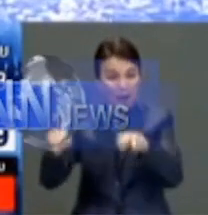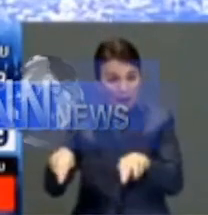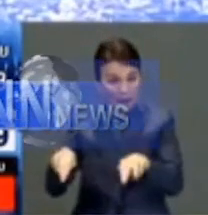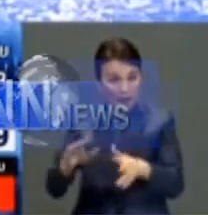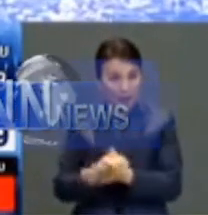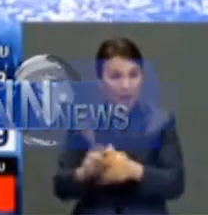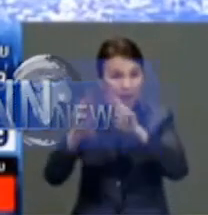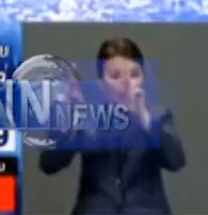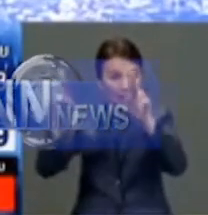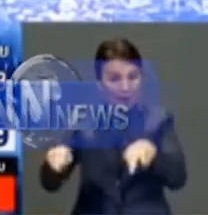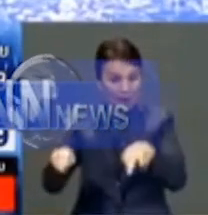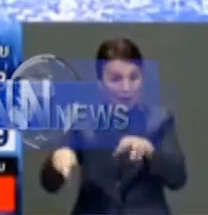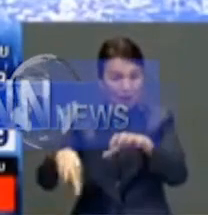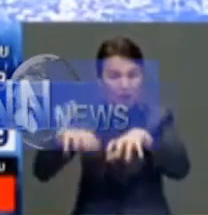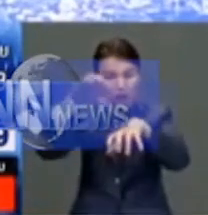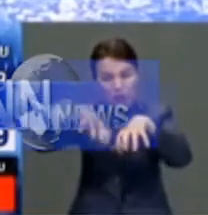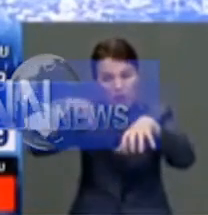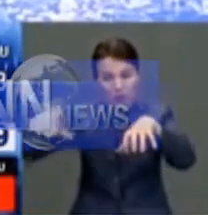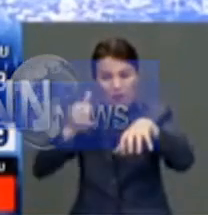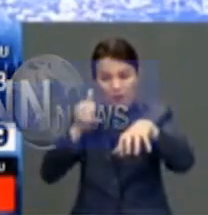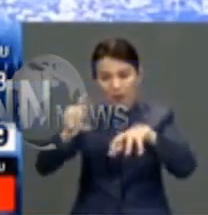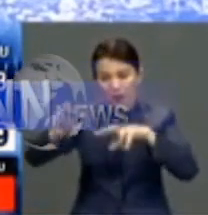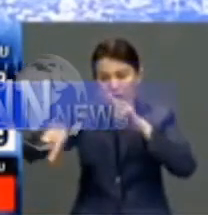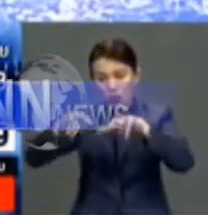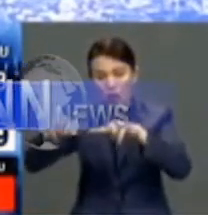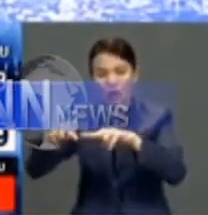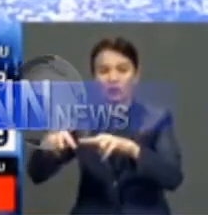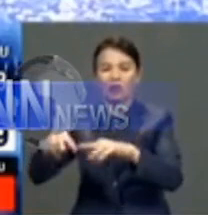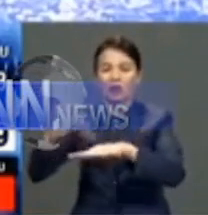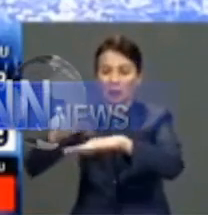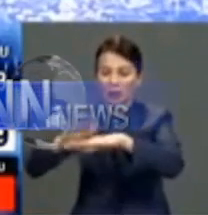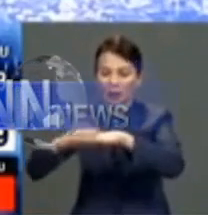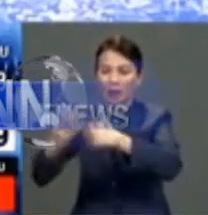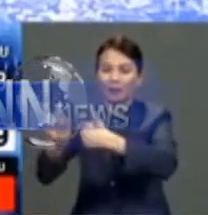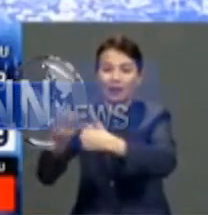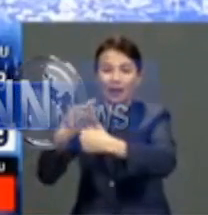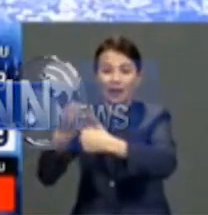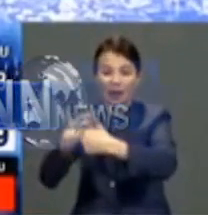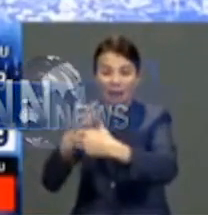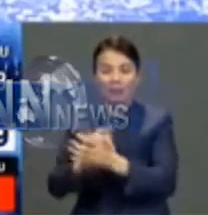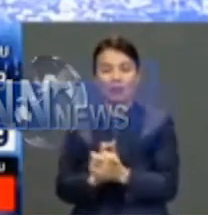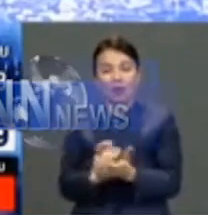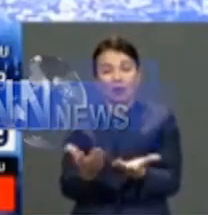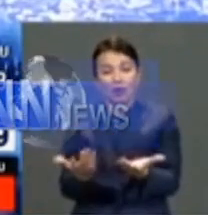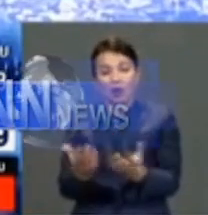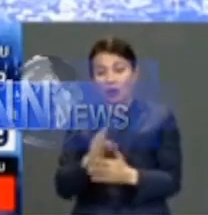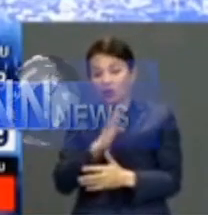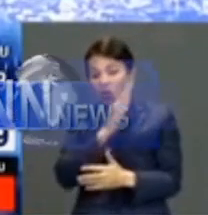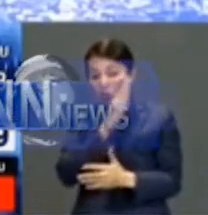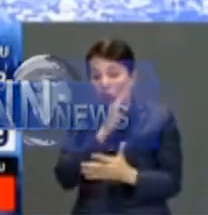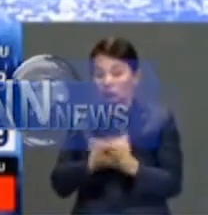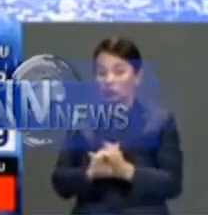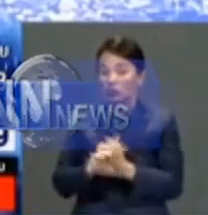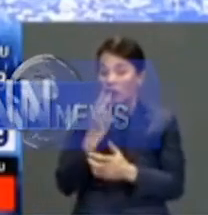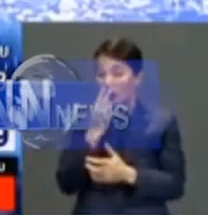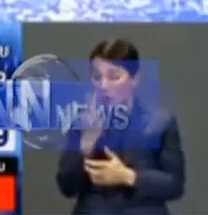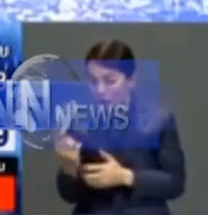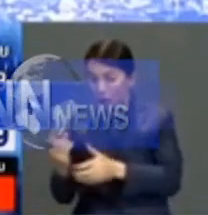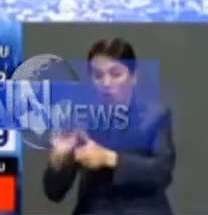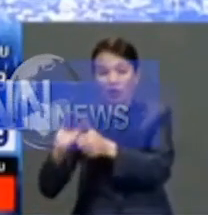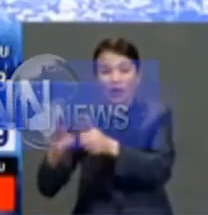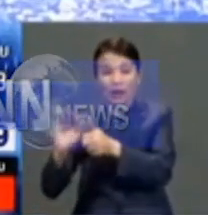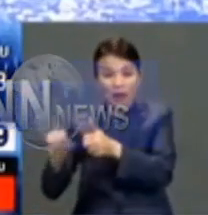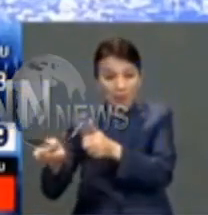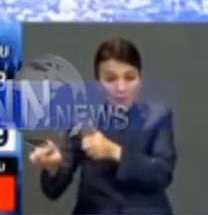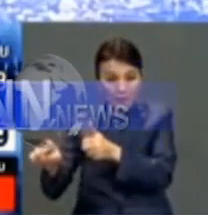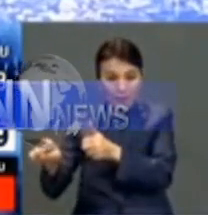ค้าศูนย์วิทยาศาสตร์เพื่อการศึกษาเพิ่มขนาดกองถ่ายภาพยนตร์รวมทุกแผนกไม่เกิน150คนและผู้เข้าชมไม่เกิน50คนเป็น